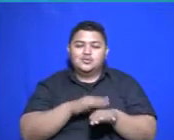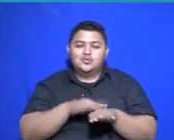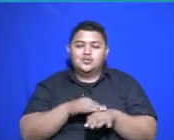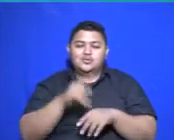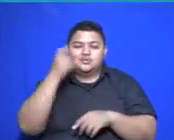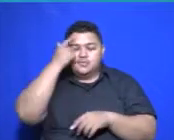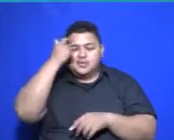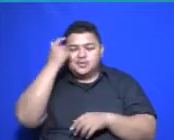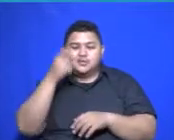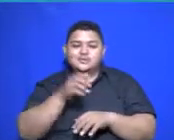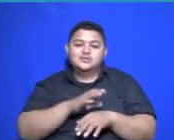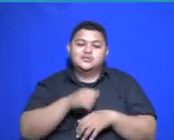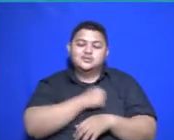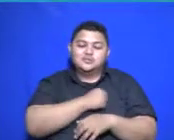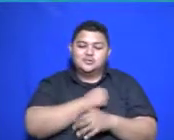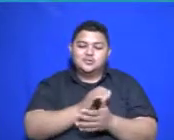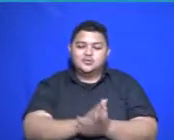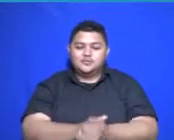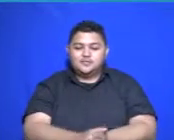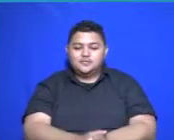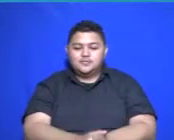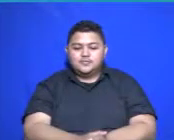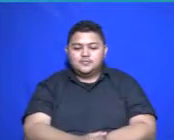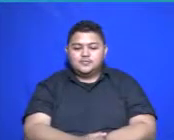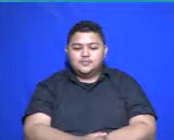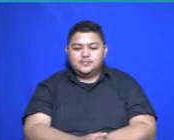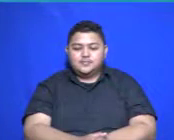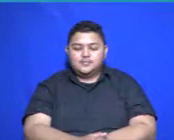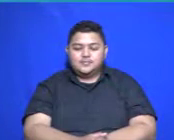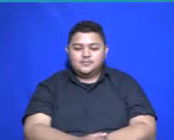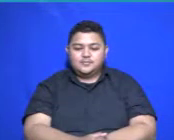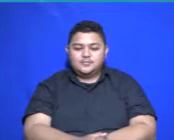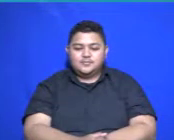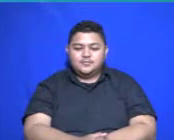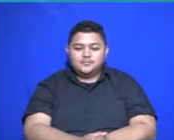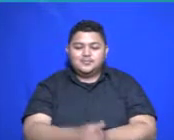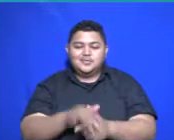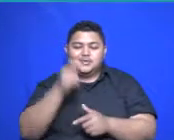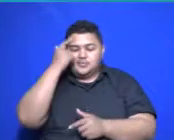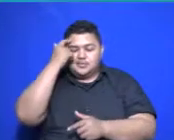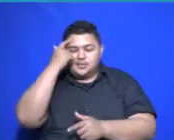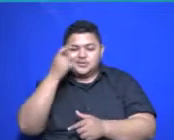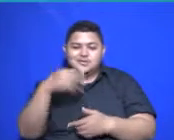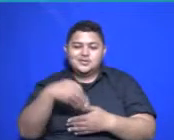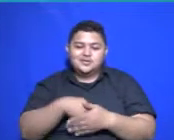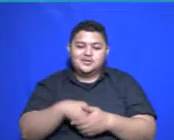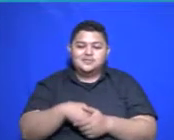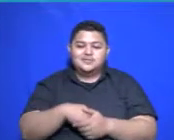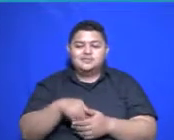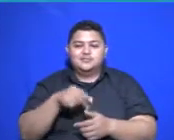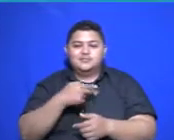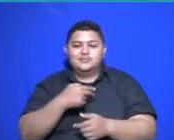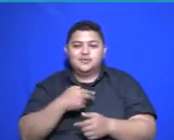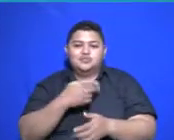dulu bagian kebudayaan, kemudian nanti beberapa catatan prestasi yang ada di dalam pengetahuan tanggung jawab Kementerian Pendidikan